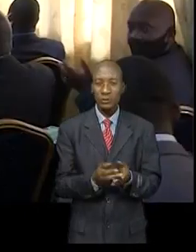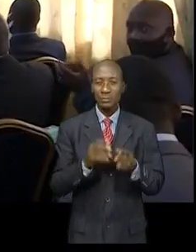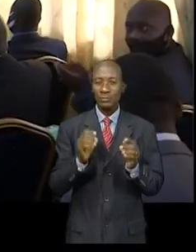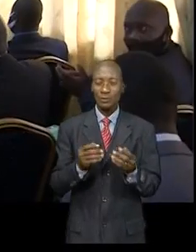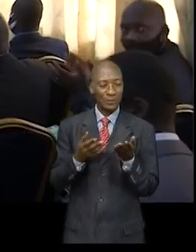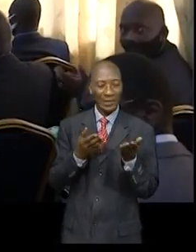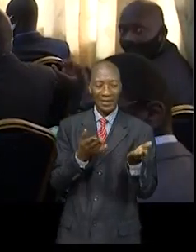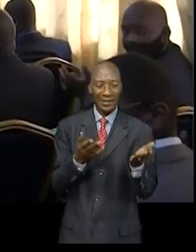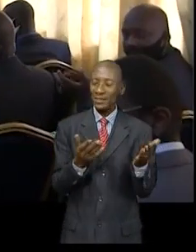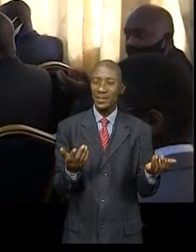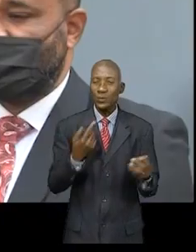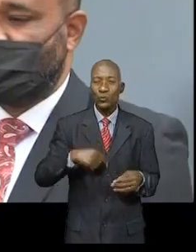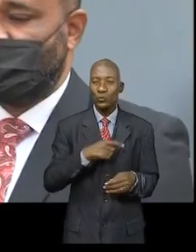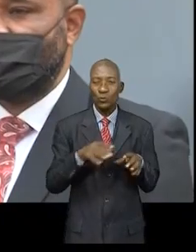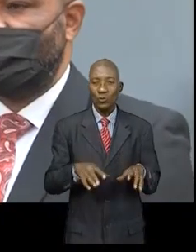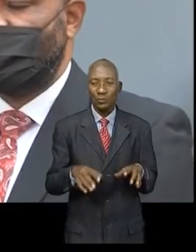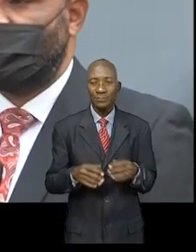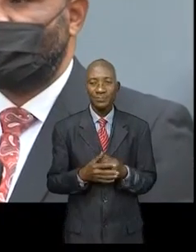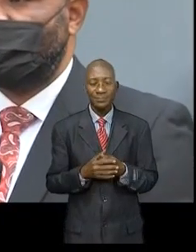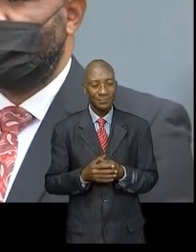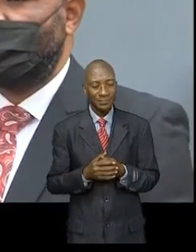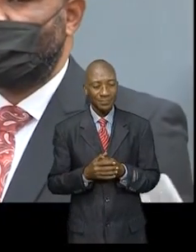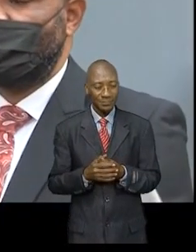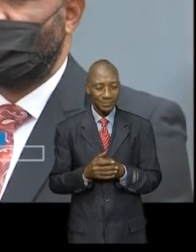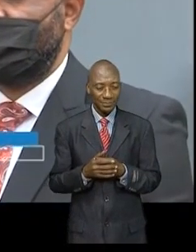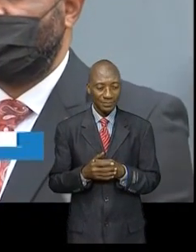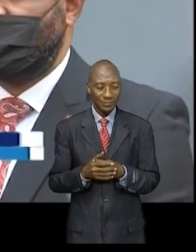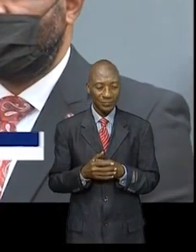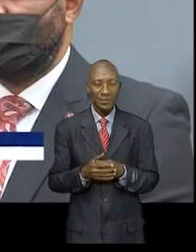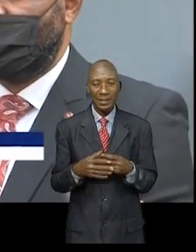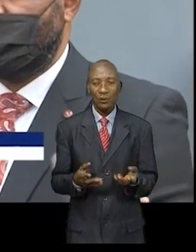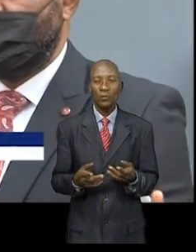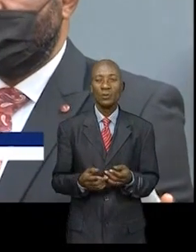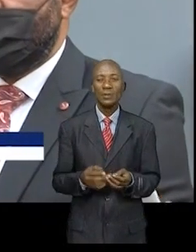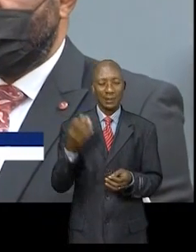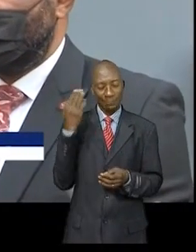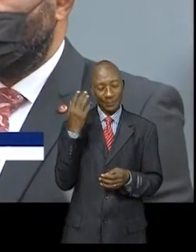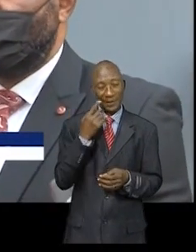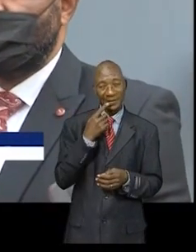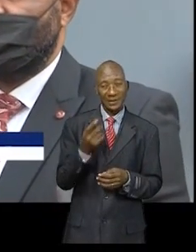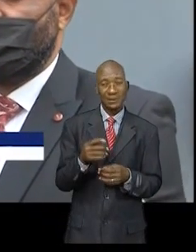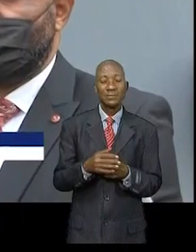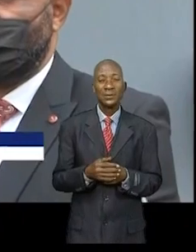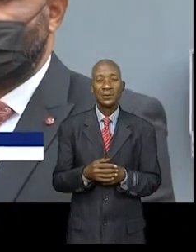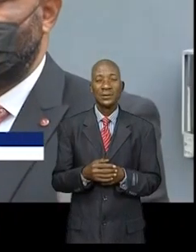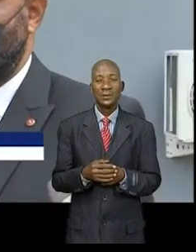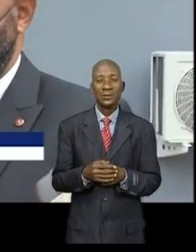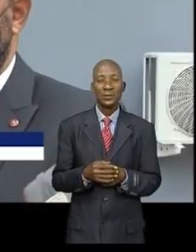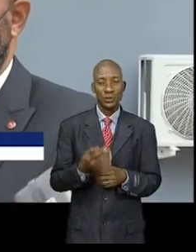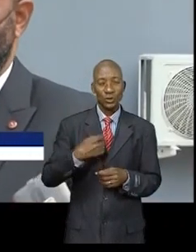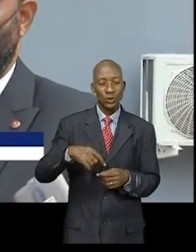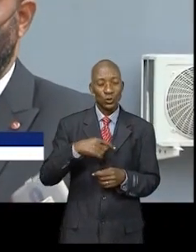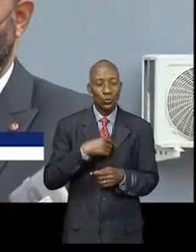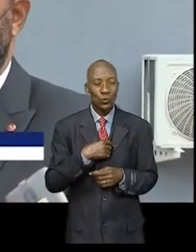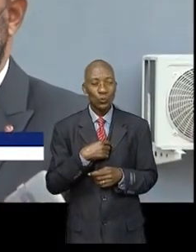L'OPEC, en tant que agence du gouvernement qui s'occupe de la promotion de l'entrepreneuriat national, avait commandé ses études